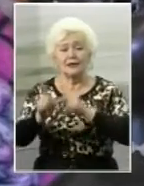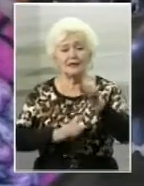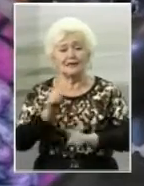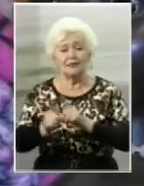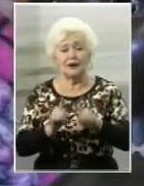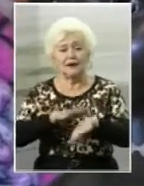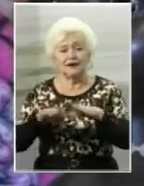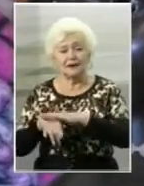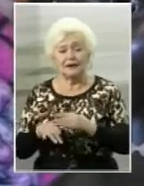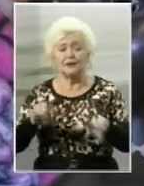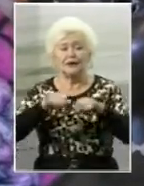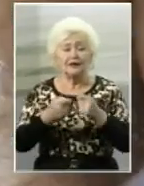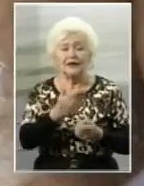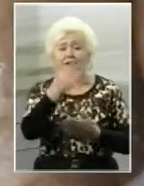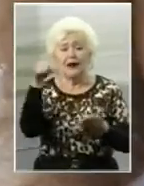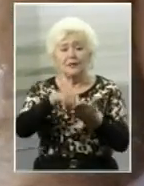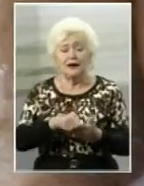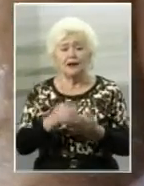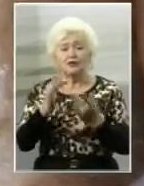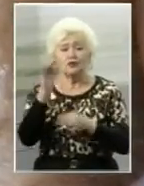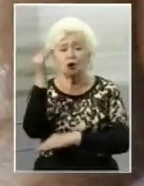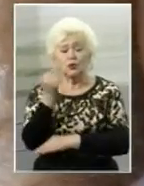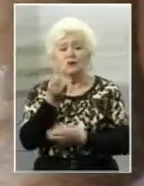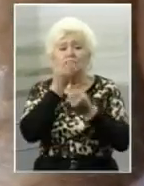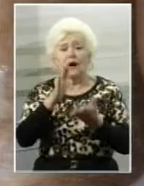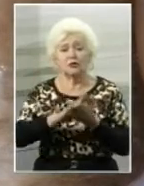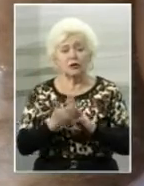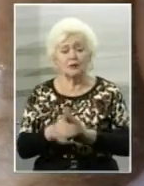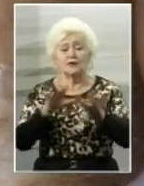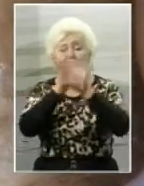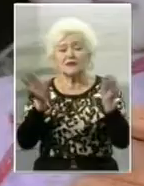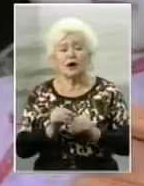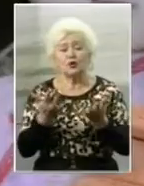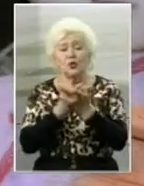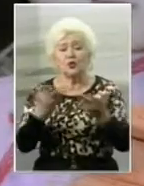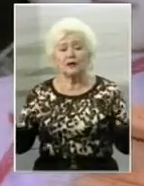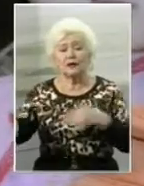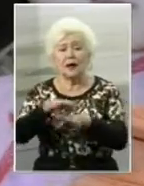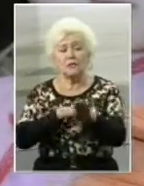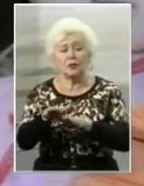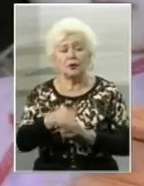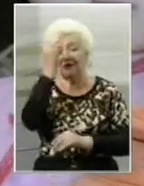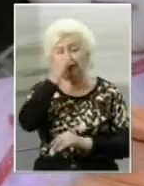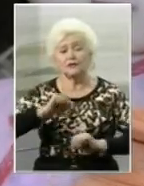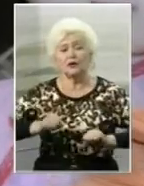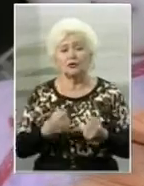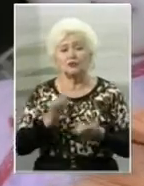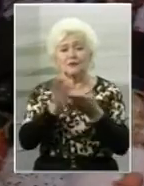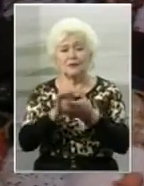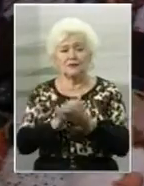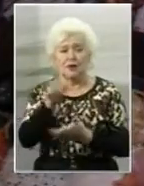А іноді трапляються експонати у гарному стані. Загалом колекція поповнюється завдяки друзям та